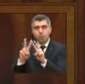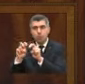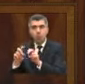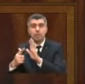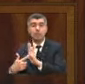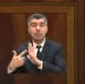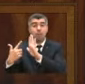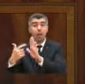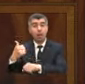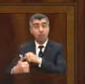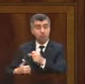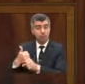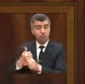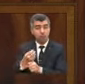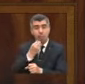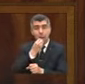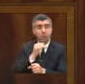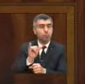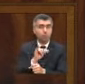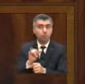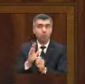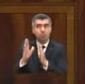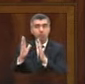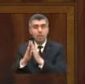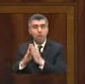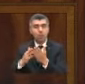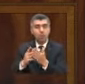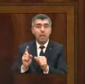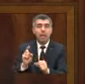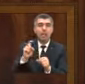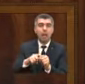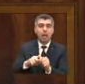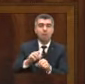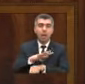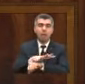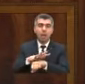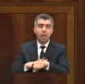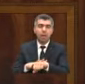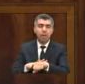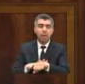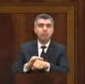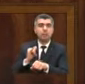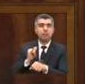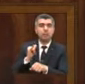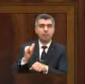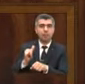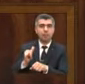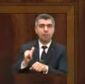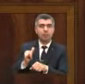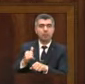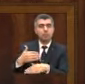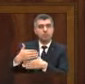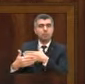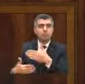7 سنوات اش كياكلوا اش كيشربوا من غير النقابه والسيد العامل والسيد الوالي جزاهم الله خير اللي كانوا كيدبروا هذه